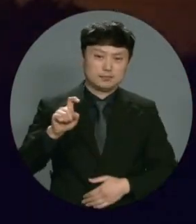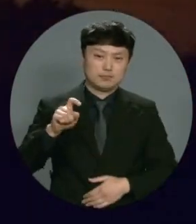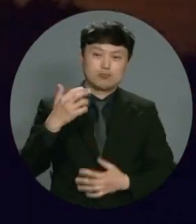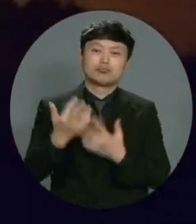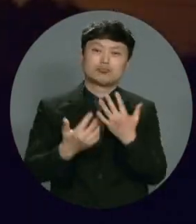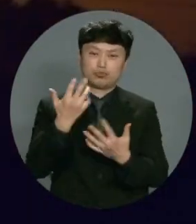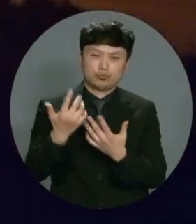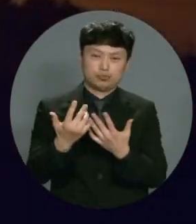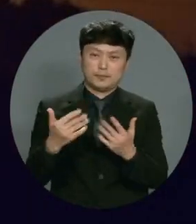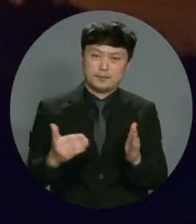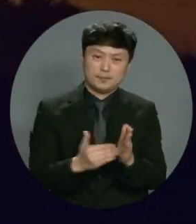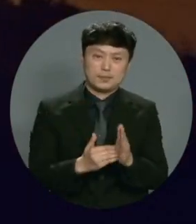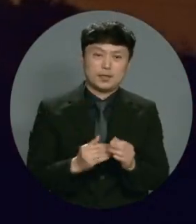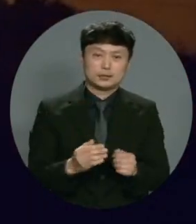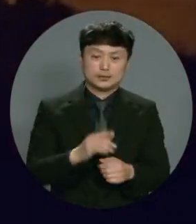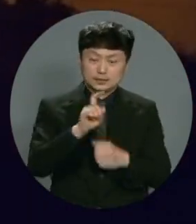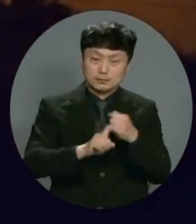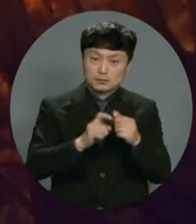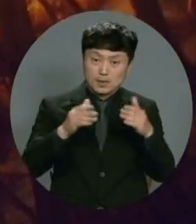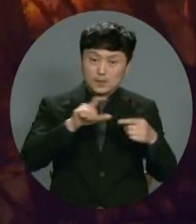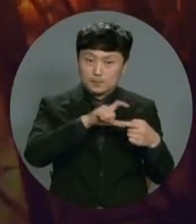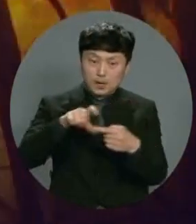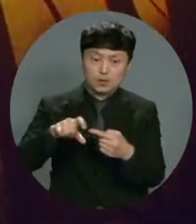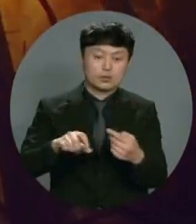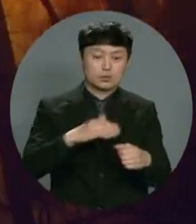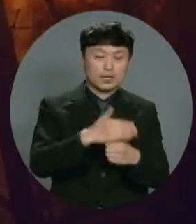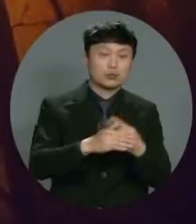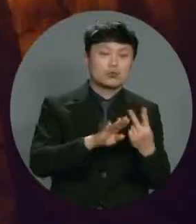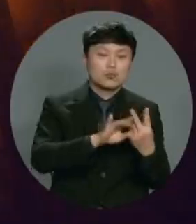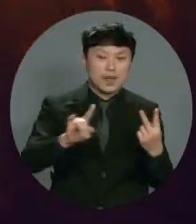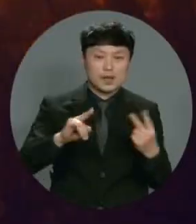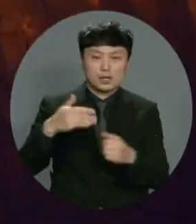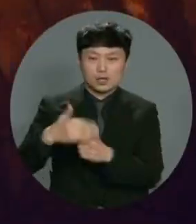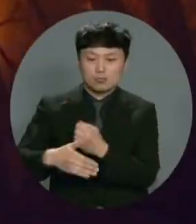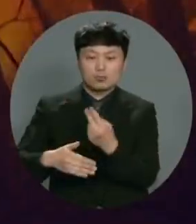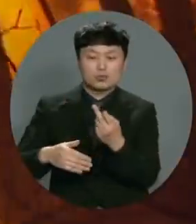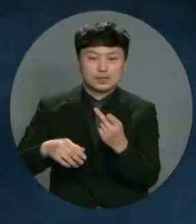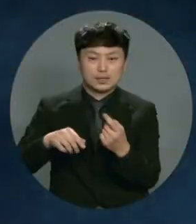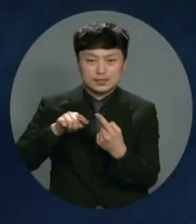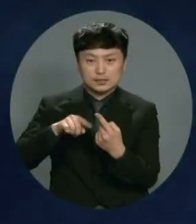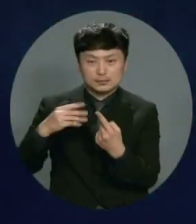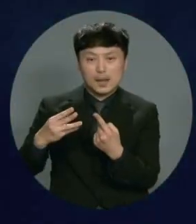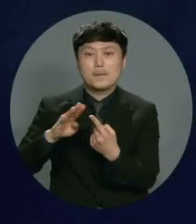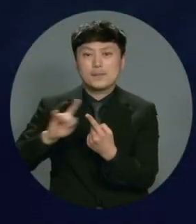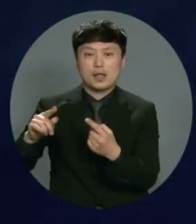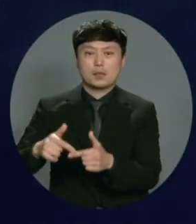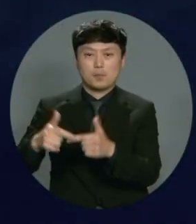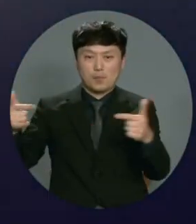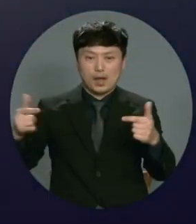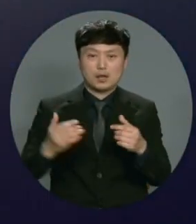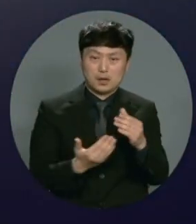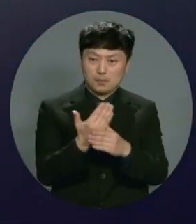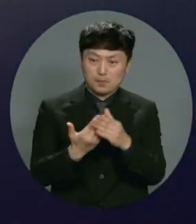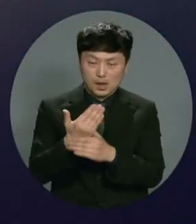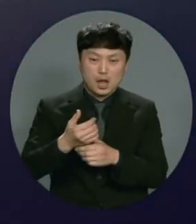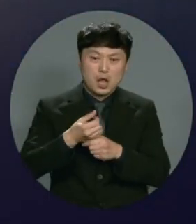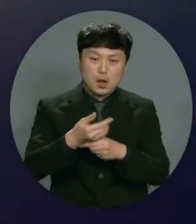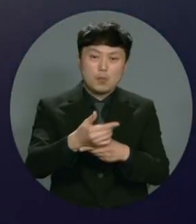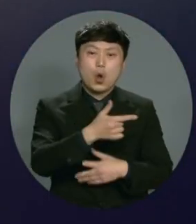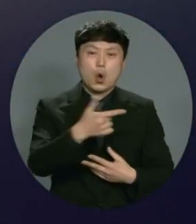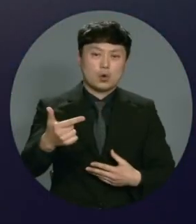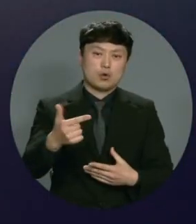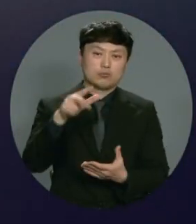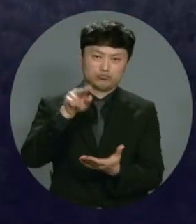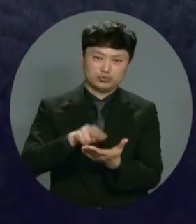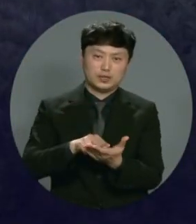발생했습니다. 지난 10년 평균보다 대구는 2배, 경북은 1.3배 늘었습니다. 건수도 건수지만 피해 규모가 큰 게